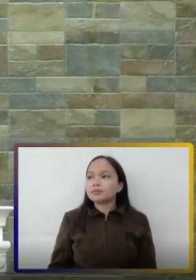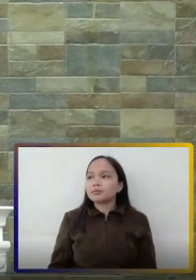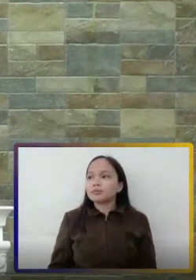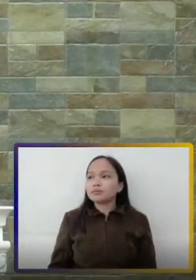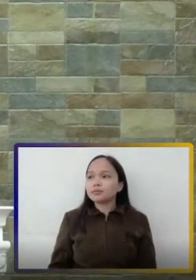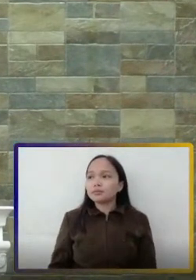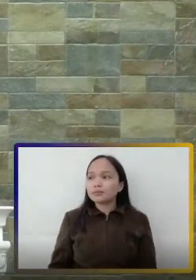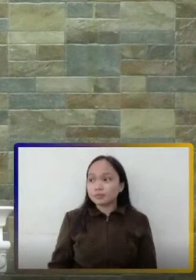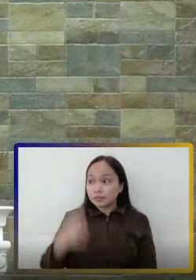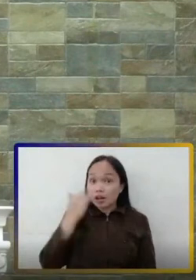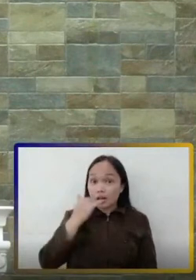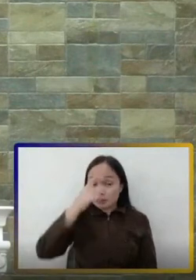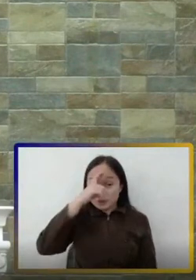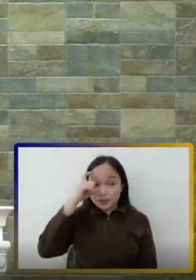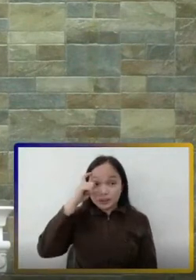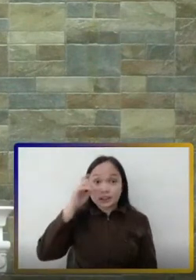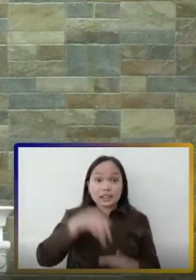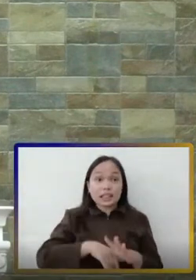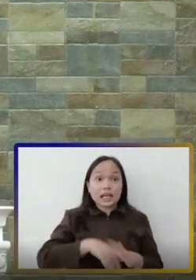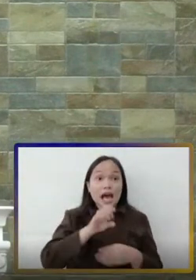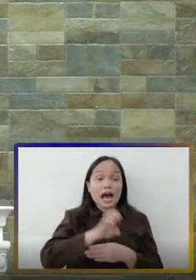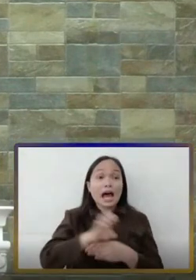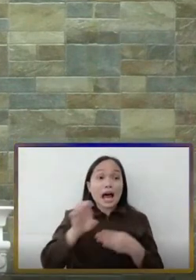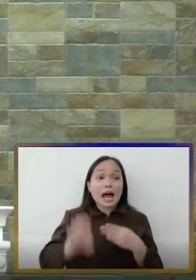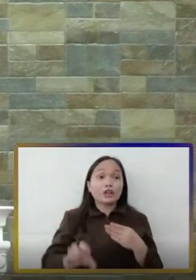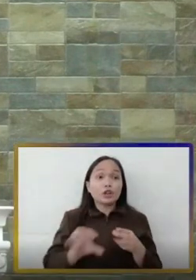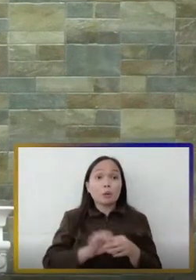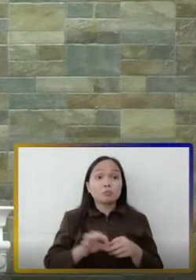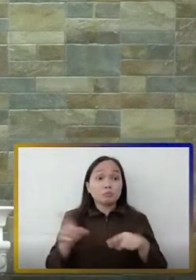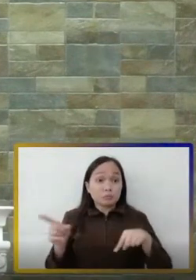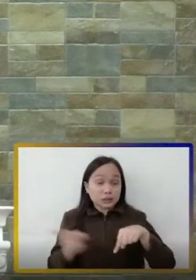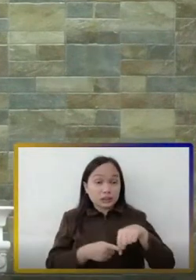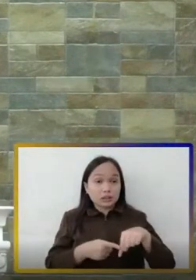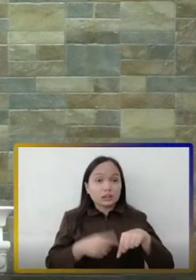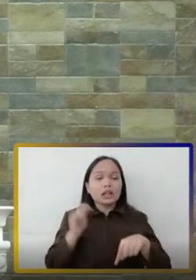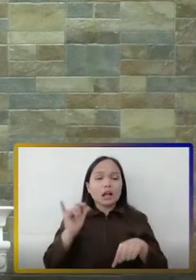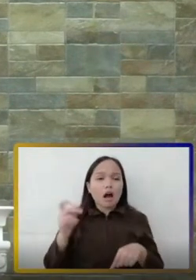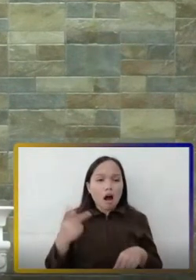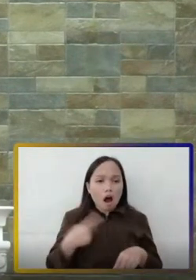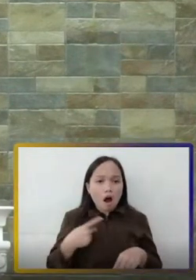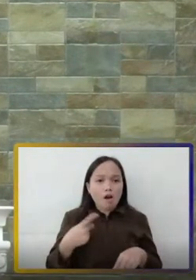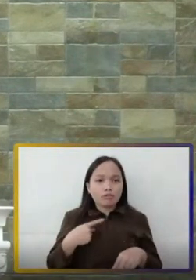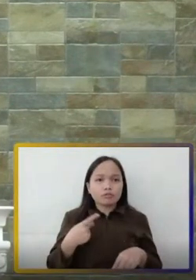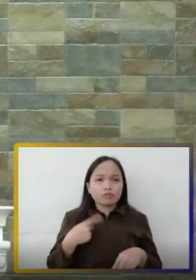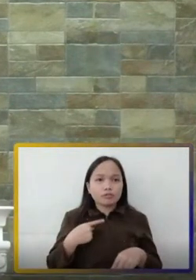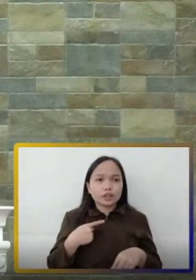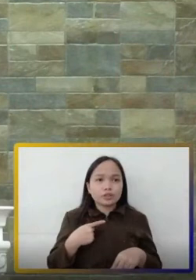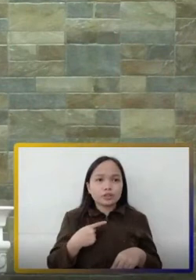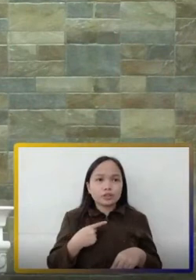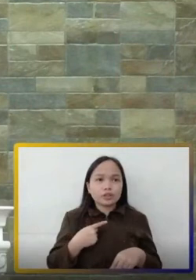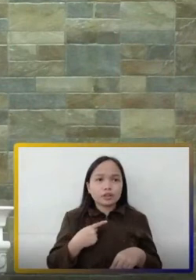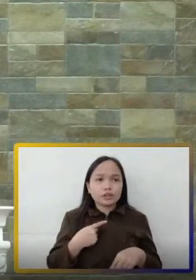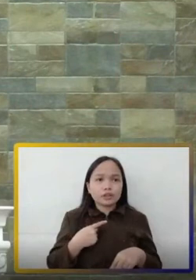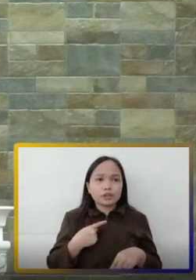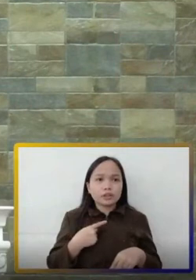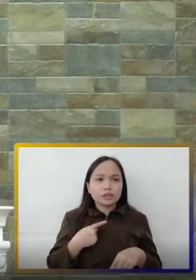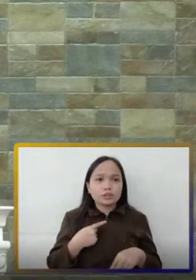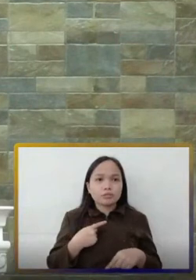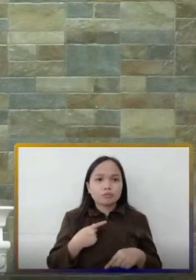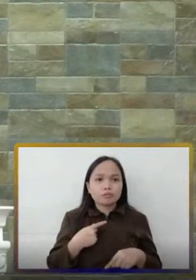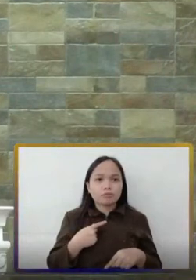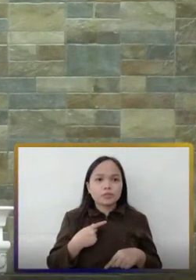Bakit? At the end of the spanking, there is reconciliation. Our children will be proud of